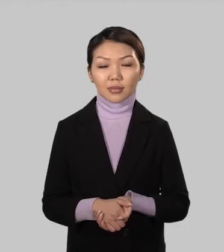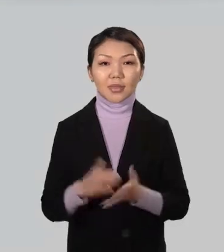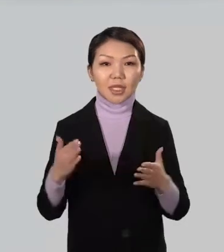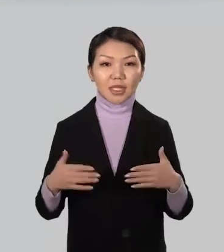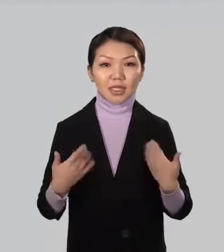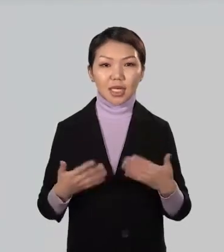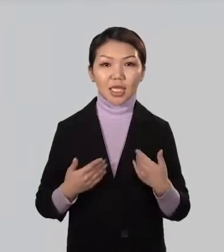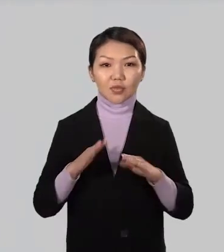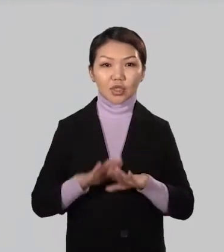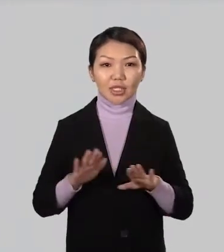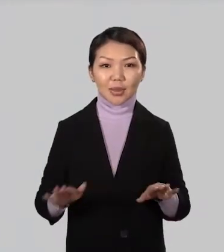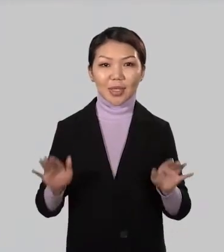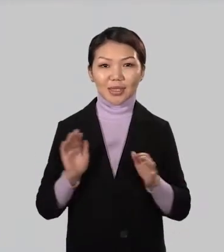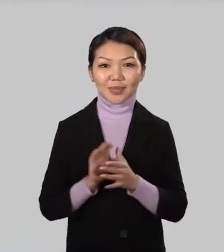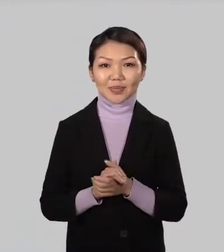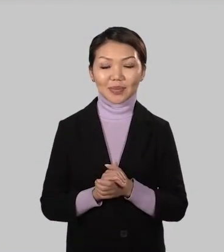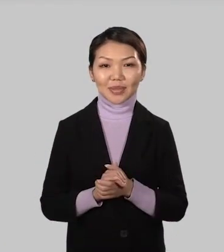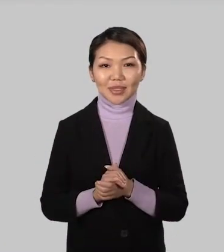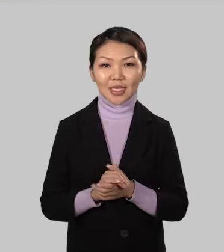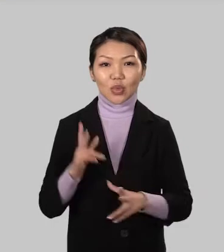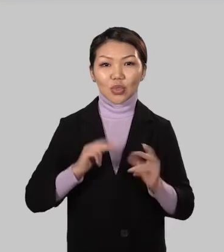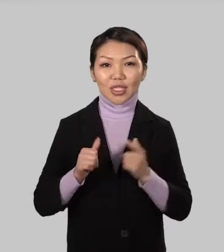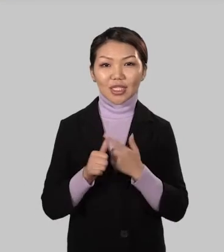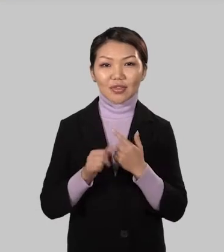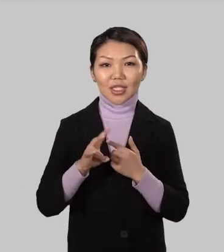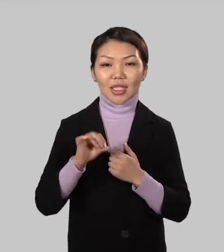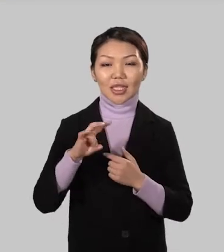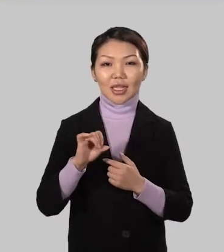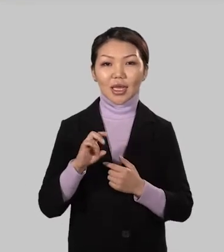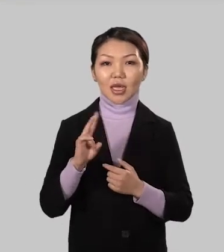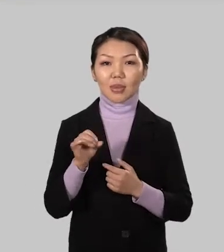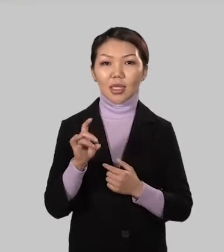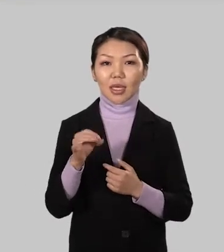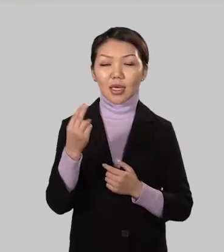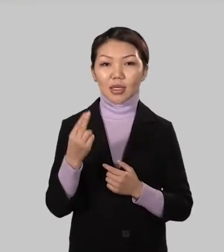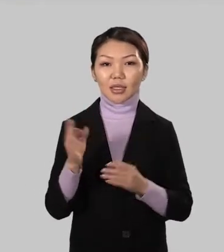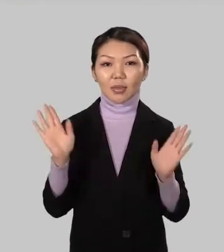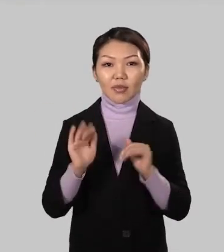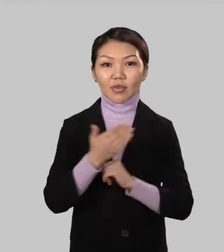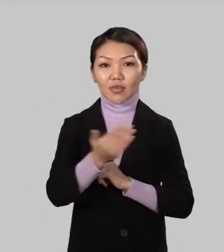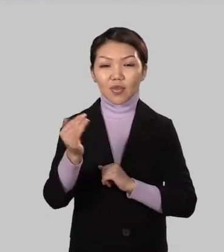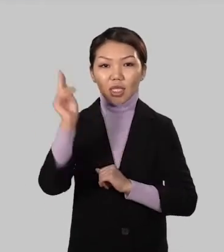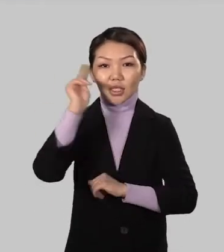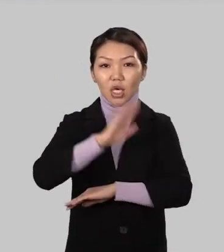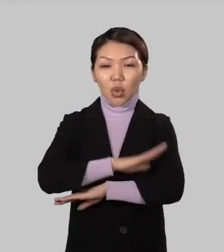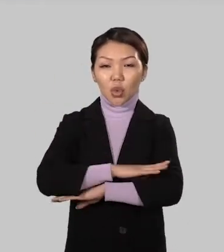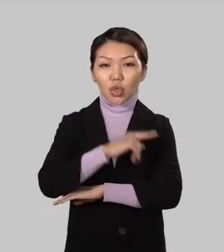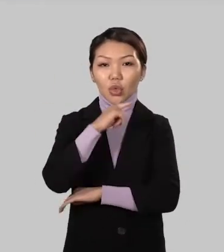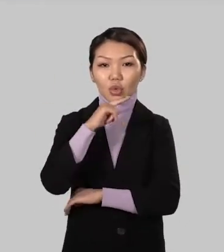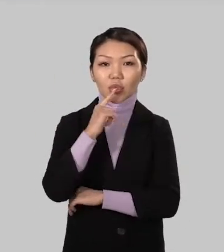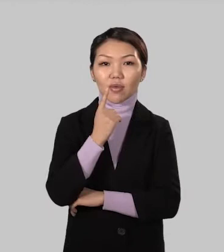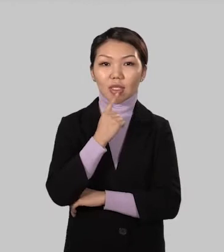здравствуйте ребята я не на землянам на camino риц приветствую вас на уроке русского языка